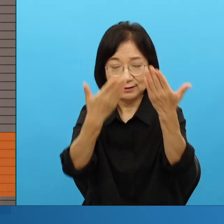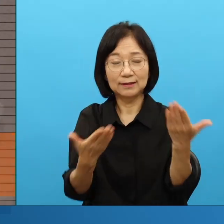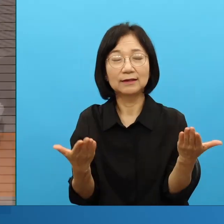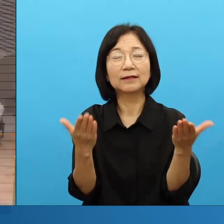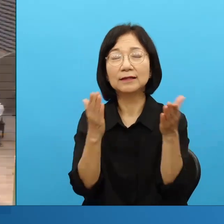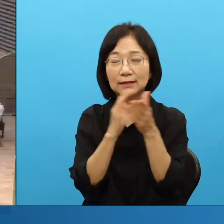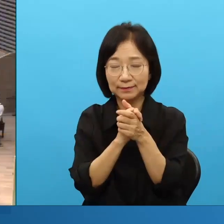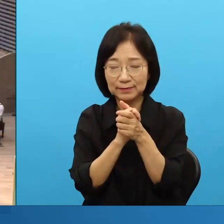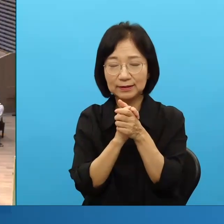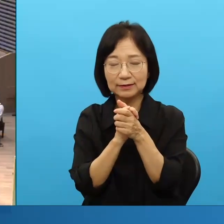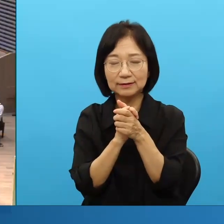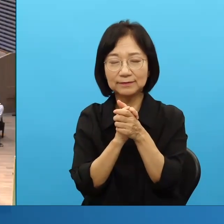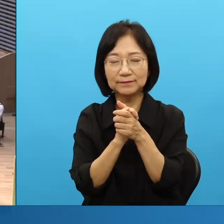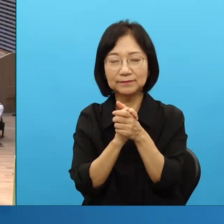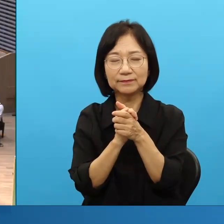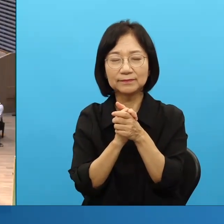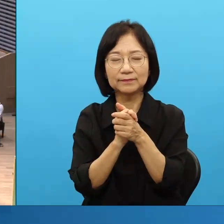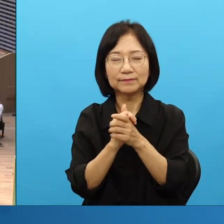感谢神，这一切的话语奉过我们的主耶稣基督的名祷告。阿门。